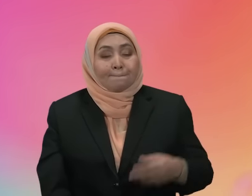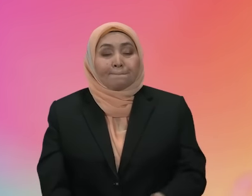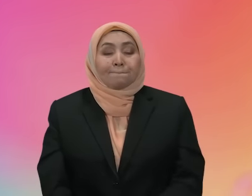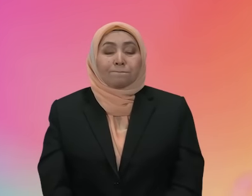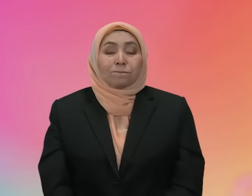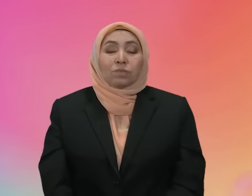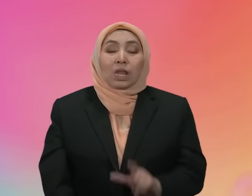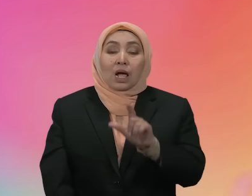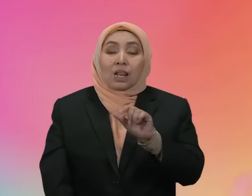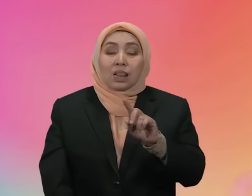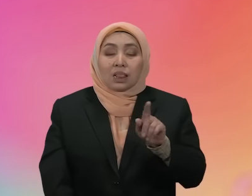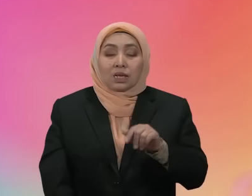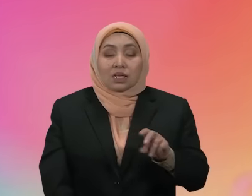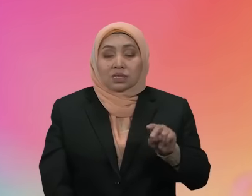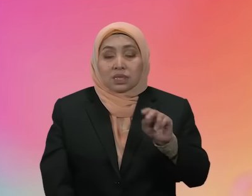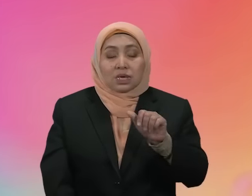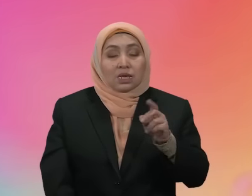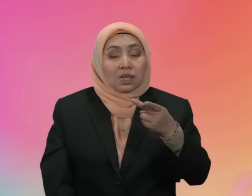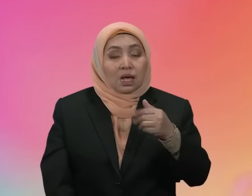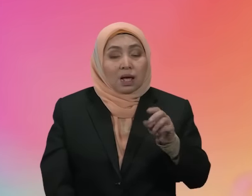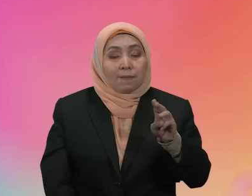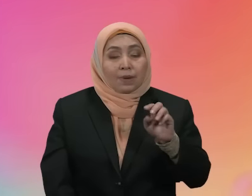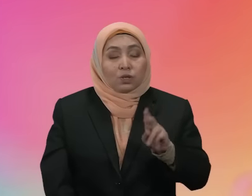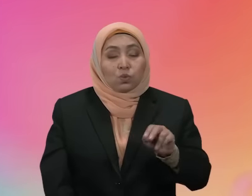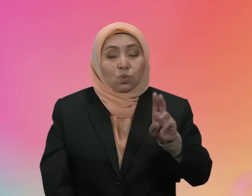الله. الذين آمنوا